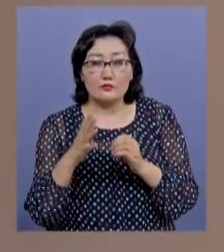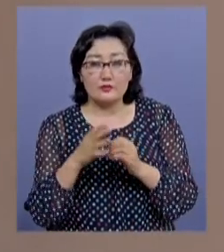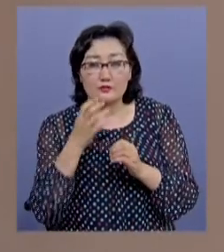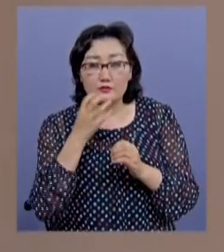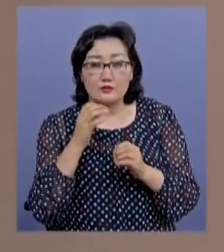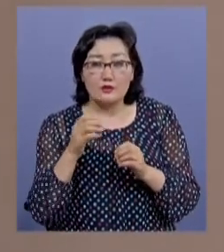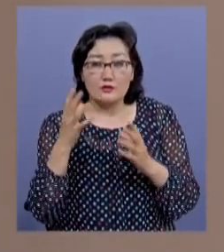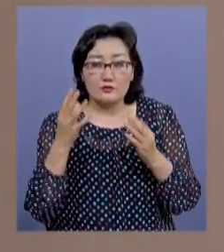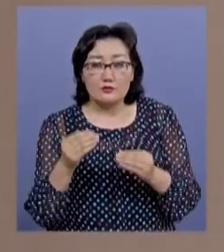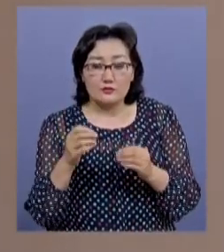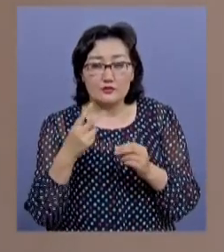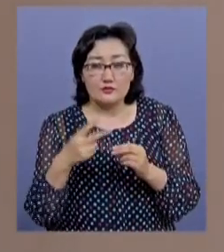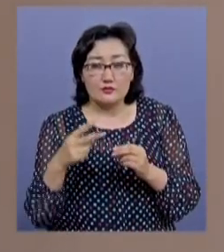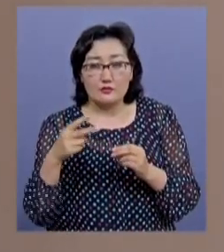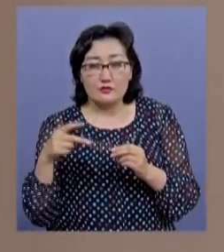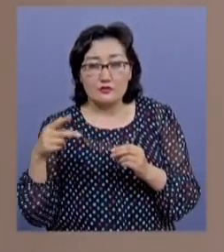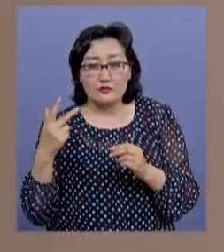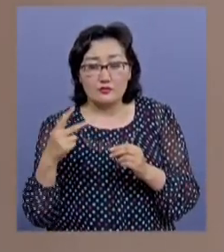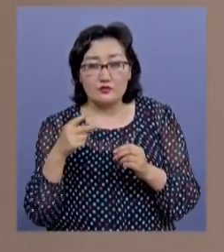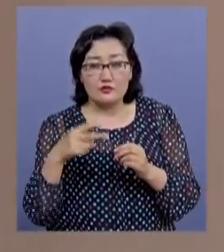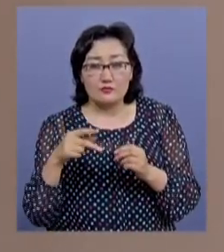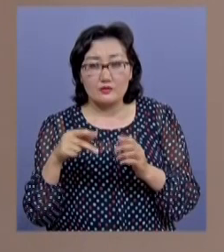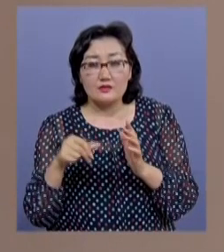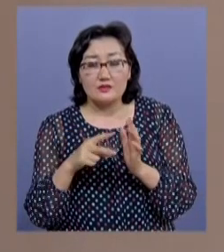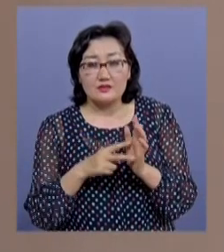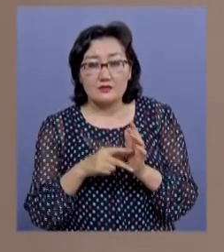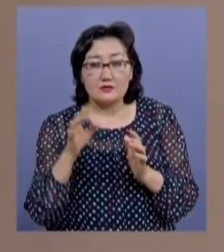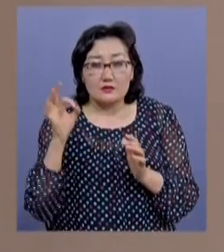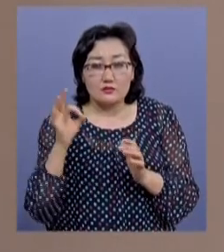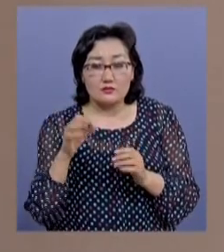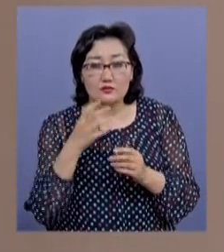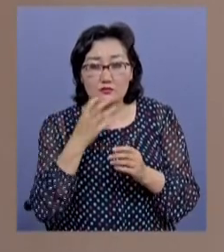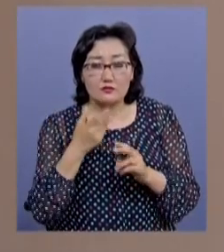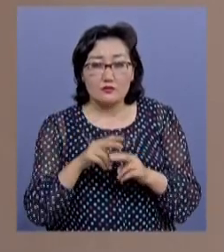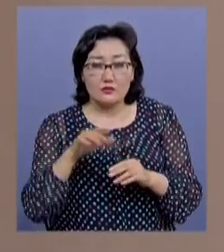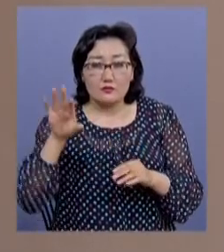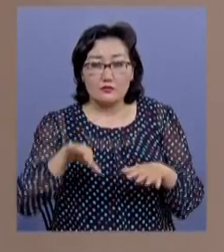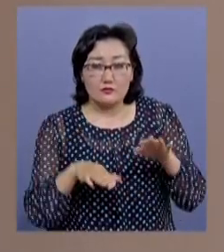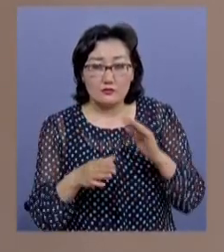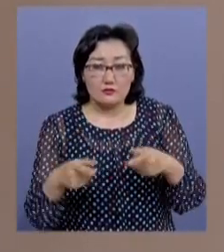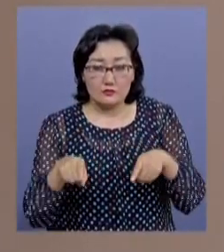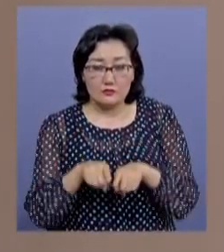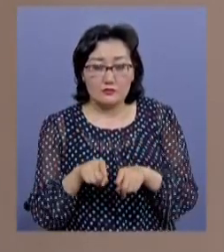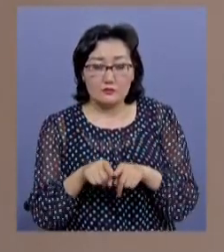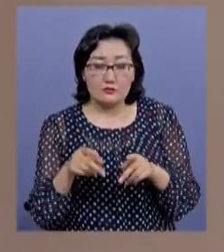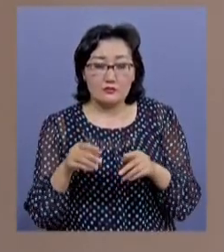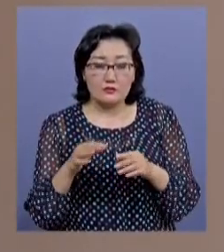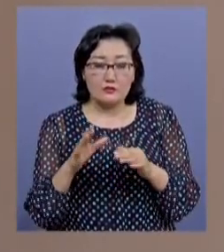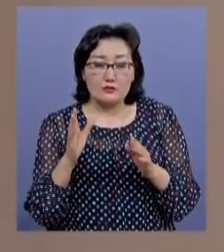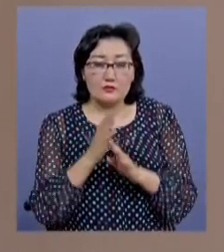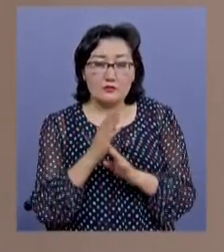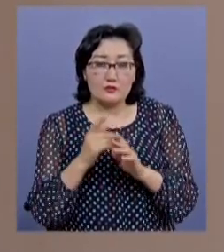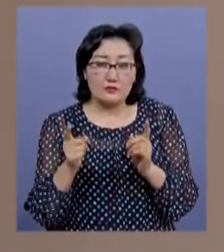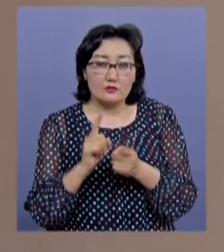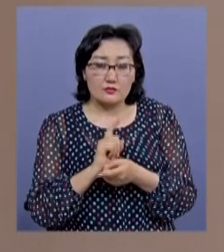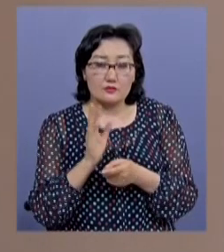ал күндіз 23-28 градус жылы болады. Таулы аймақтарда да дәл солай. Ауа райы